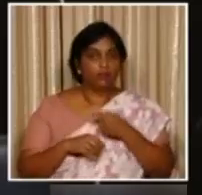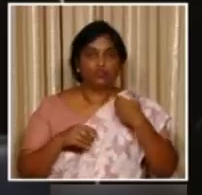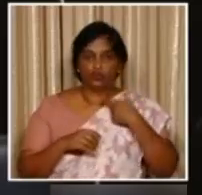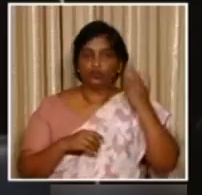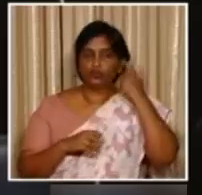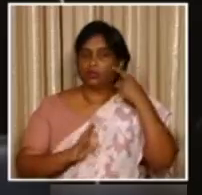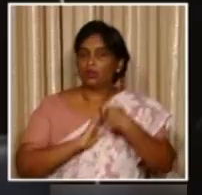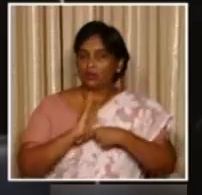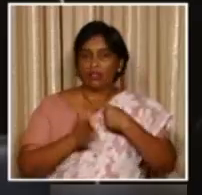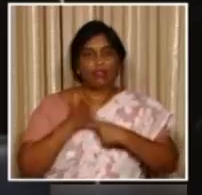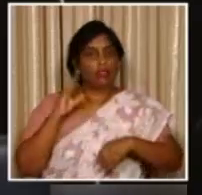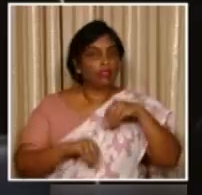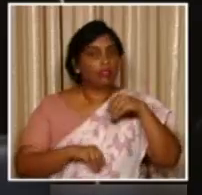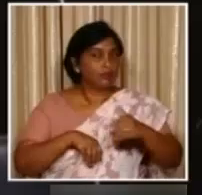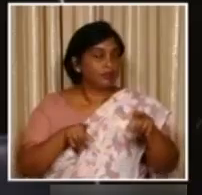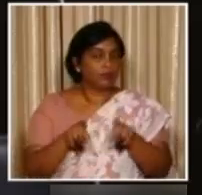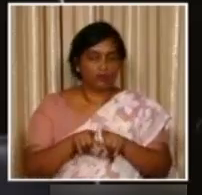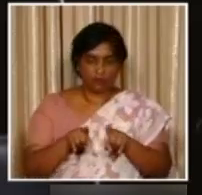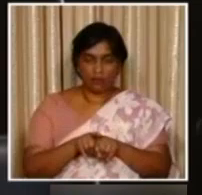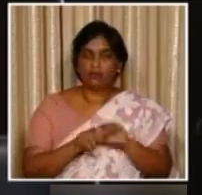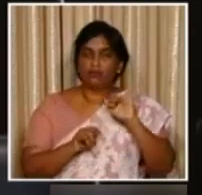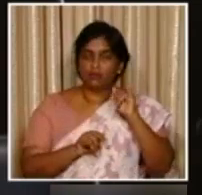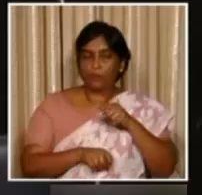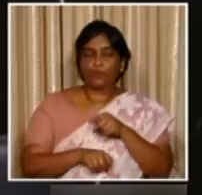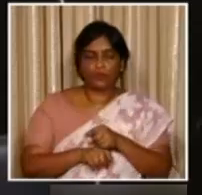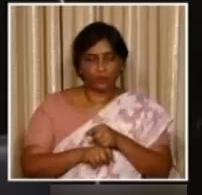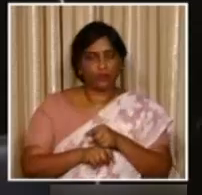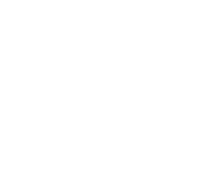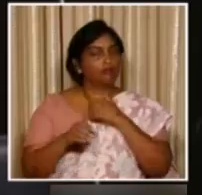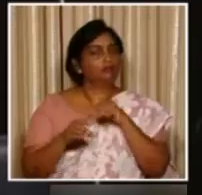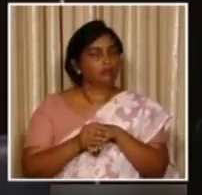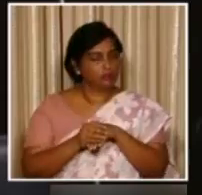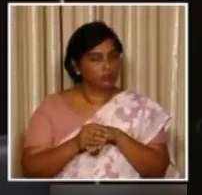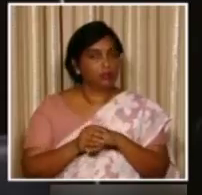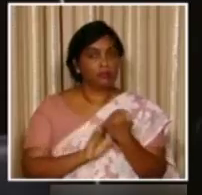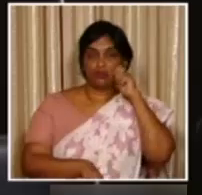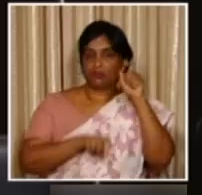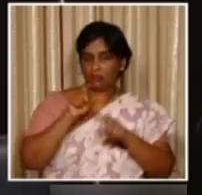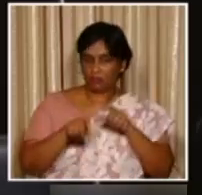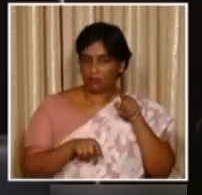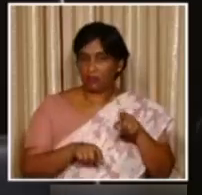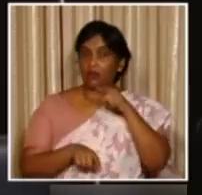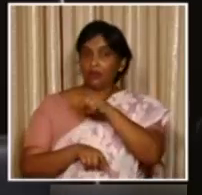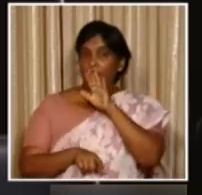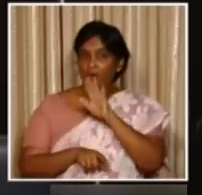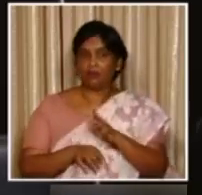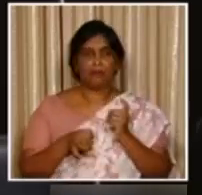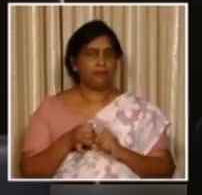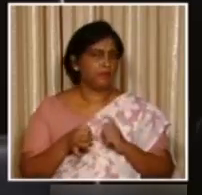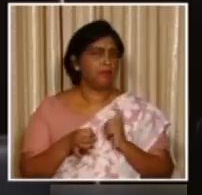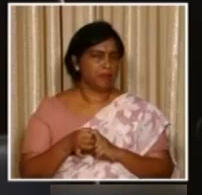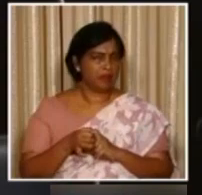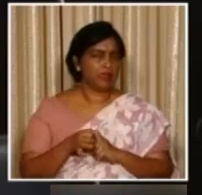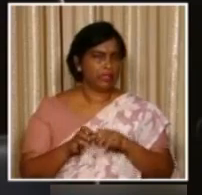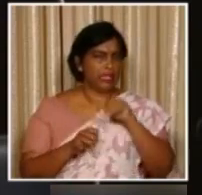දන්නවා මේ රටේ දේශපාලන වාතාවරණය අනුව යම් යම් පුද්ගලයෝ මේ රජයේ ඇතුලේ බලගත් පුද්ගලයෝ ඒගොල්ලන්ට මේක ප්‍රශ්නයක් වෙනවා මේක